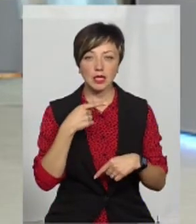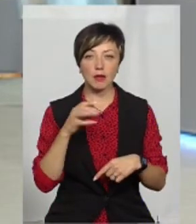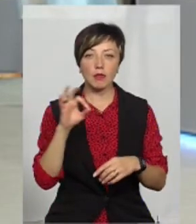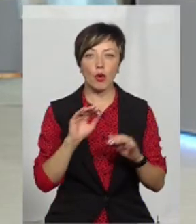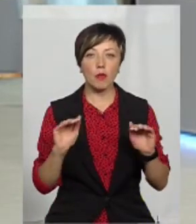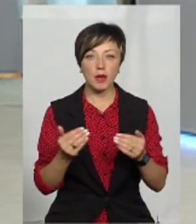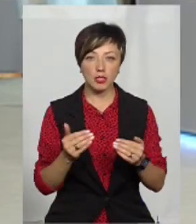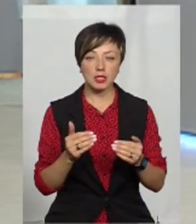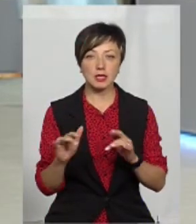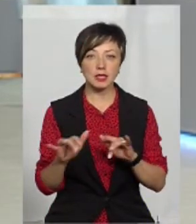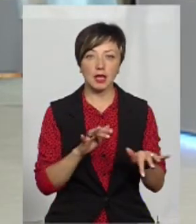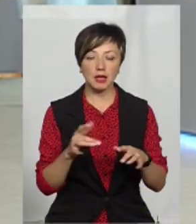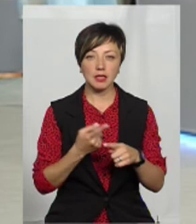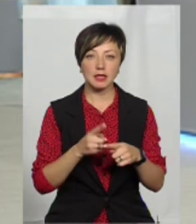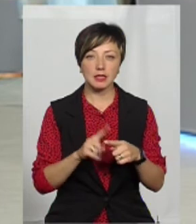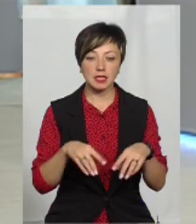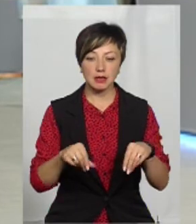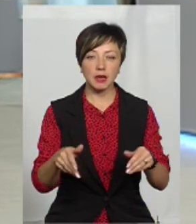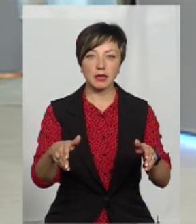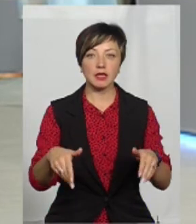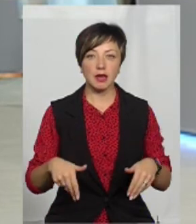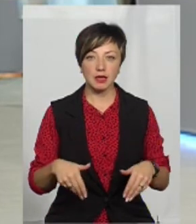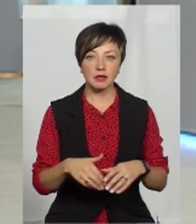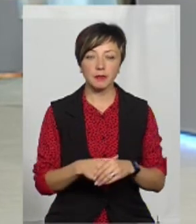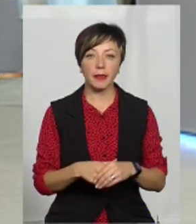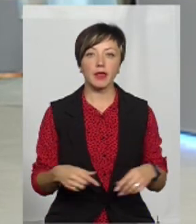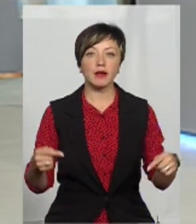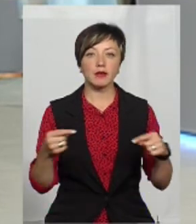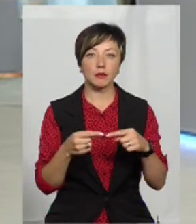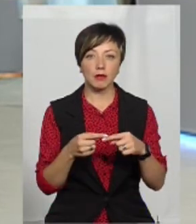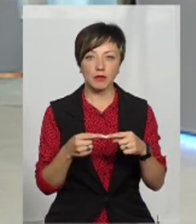про обмеження здійснення діяльності на цій земельній ділянці. Відповідно,